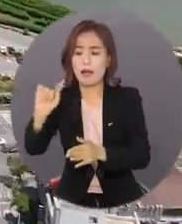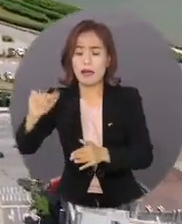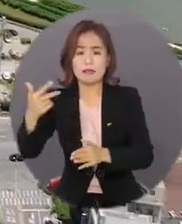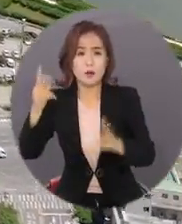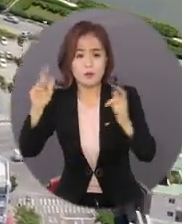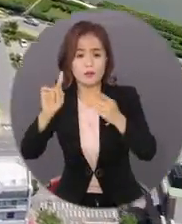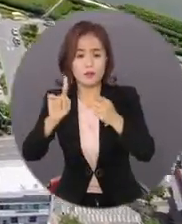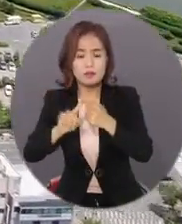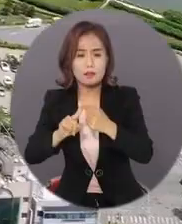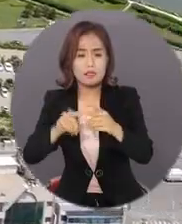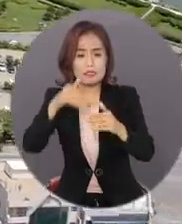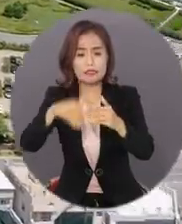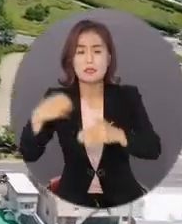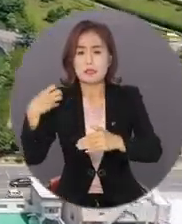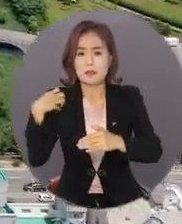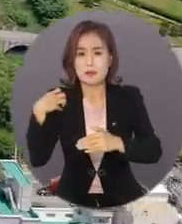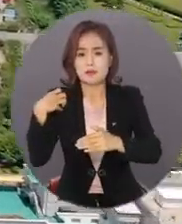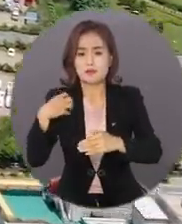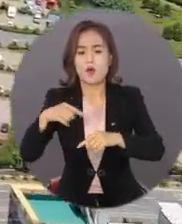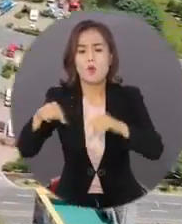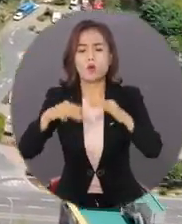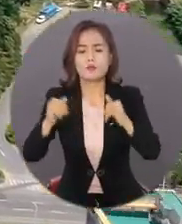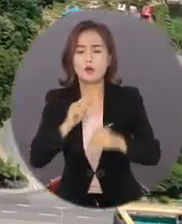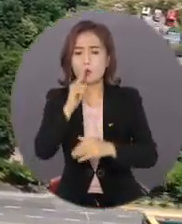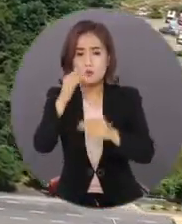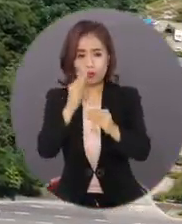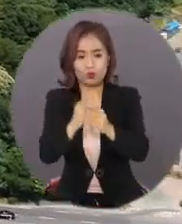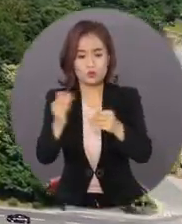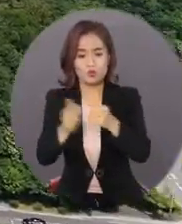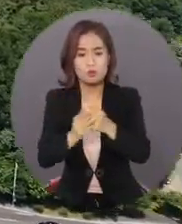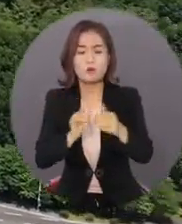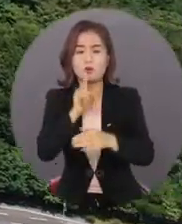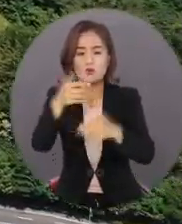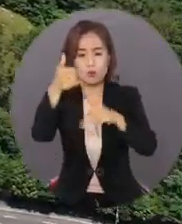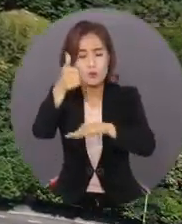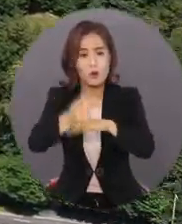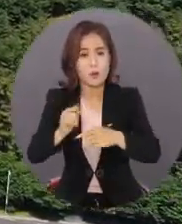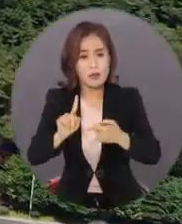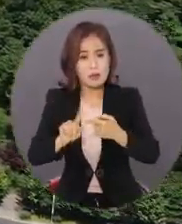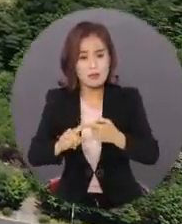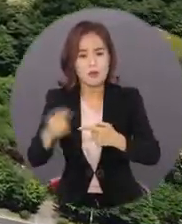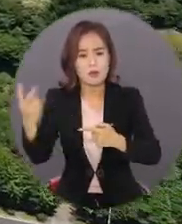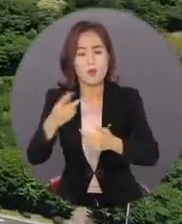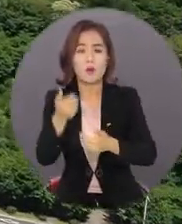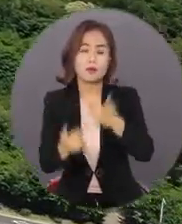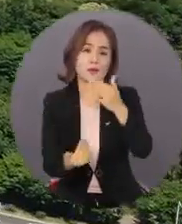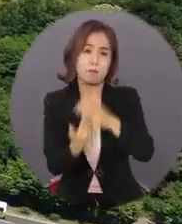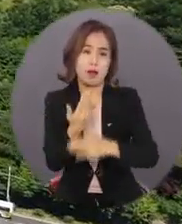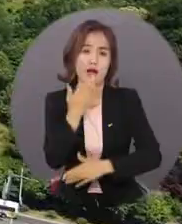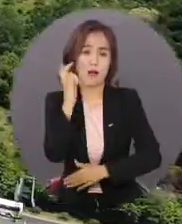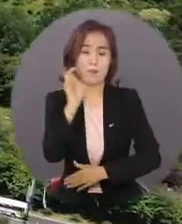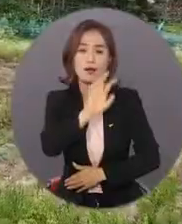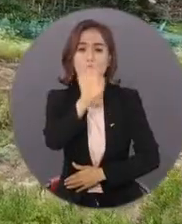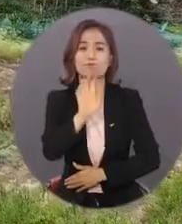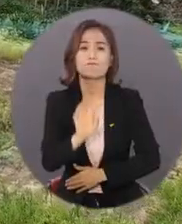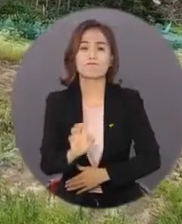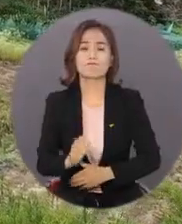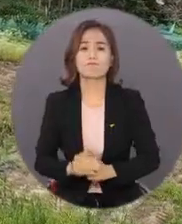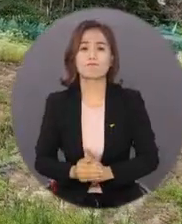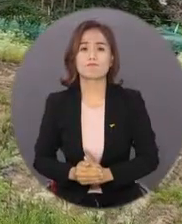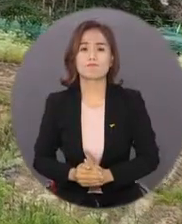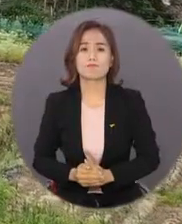측이 시공자 지위 확인 소송을 진행하고 있어 소송 결과에 따라 또다시 갈등이 발생할 여지는 남아